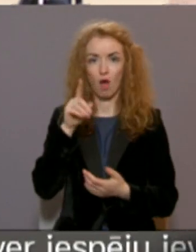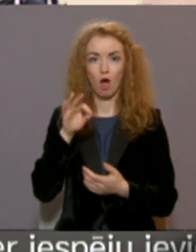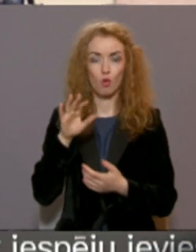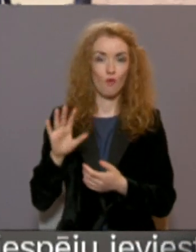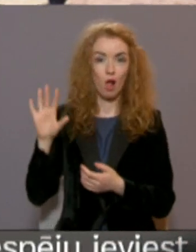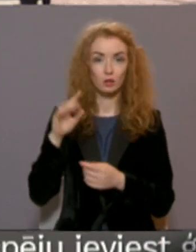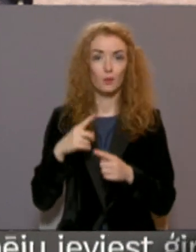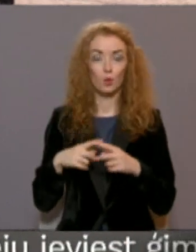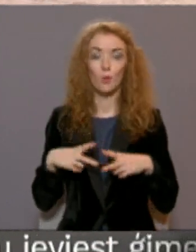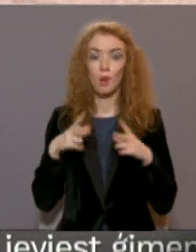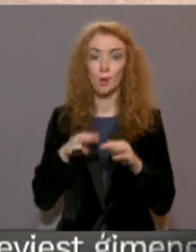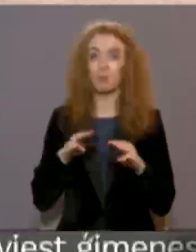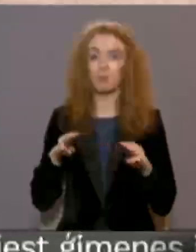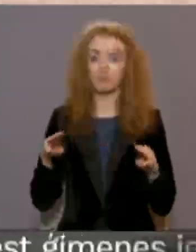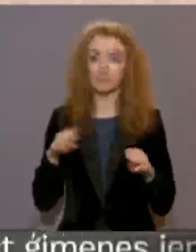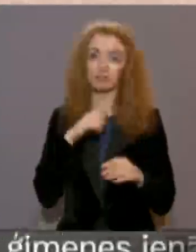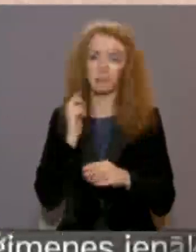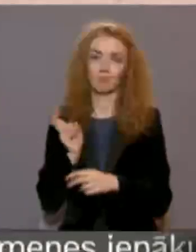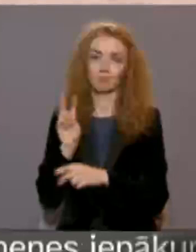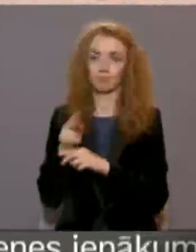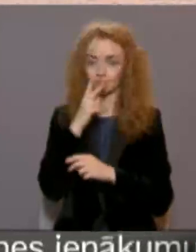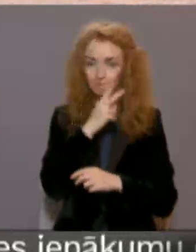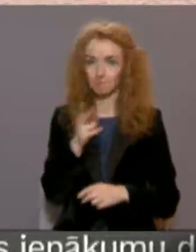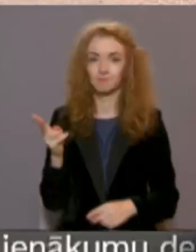to premjerministrs arī iecerēs apmeklēt.